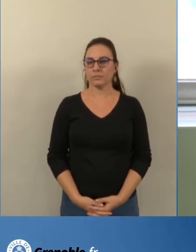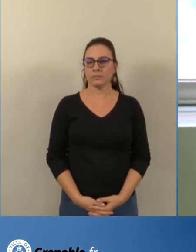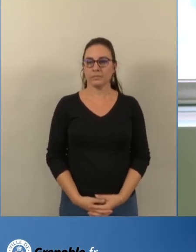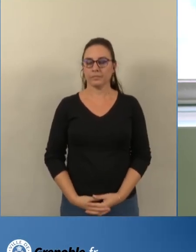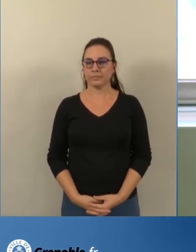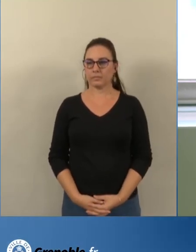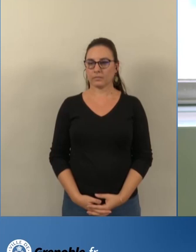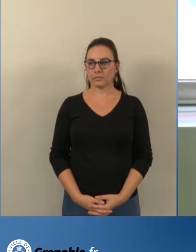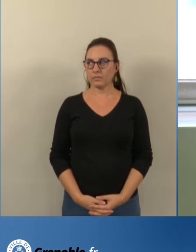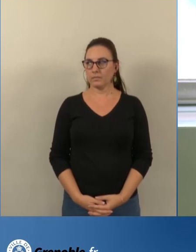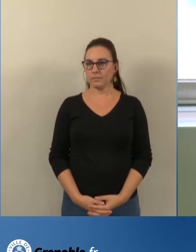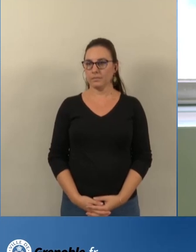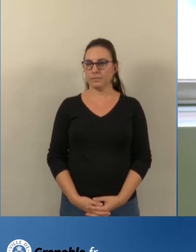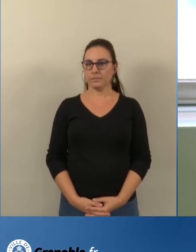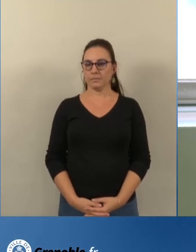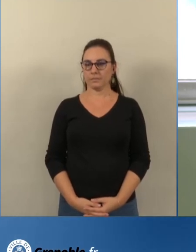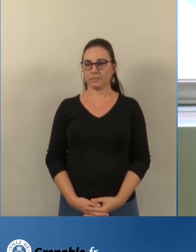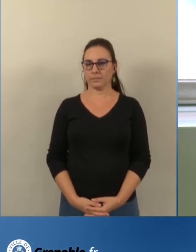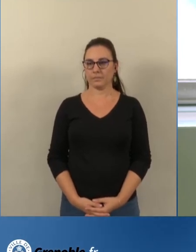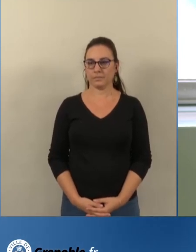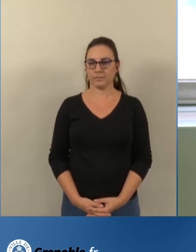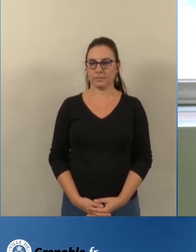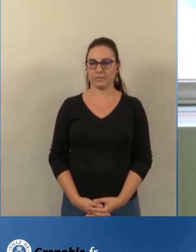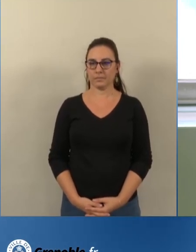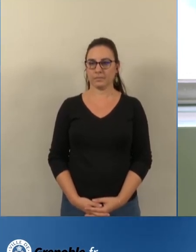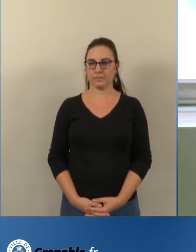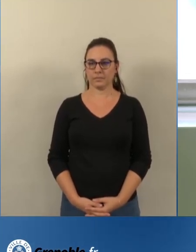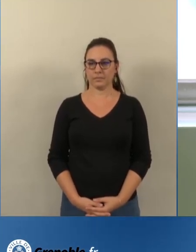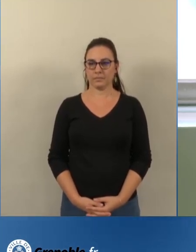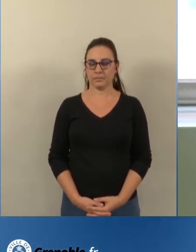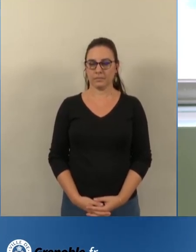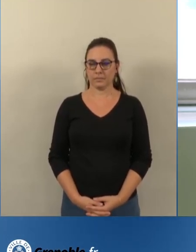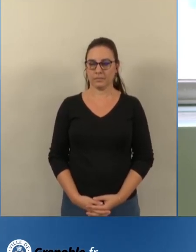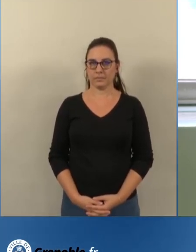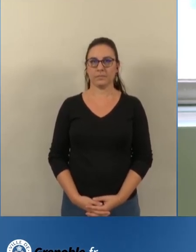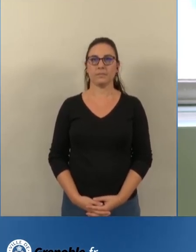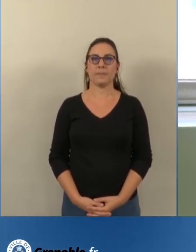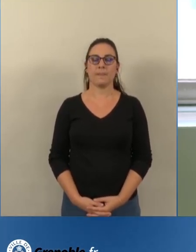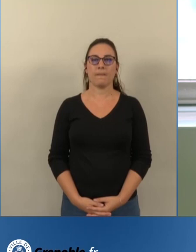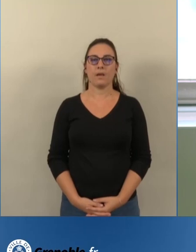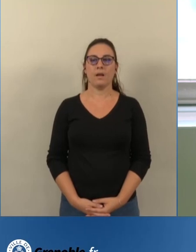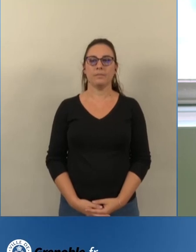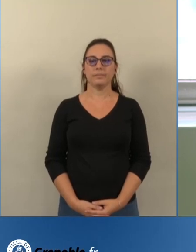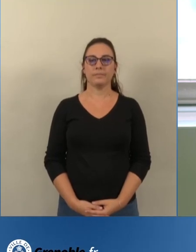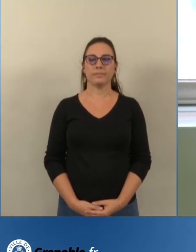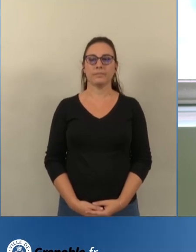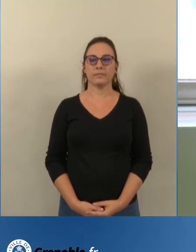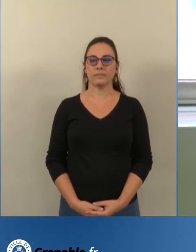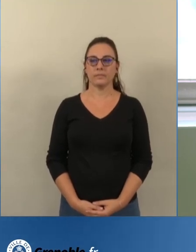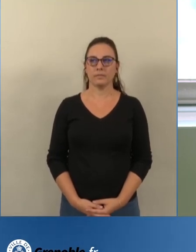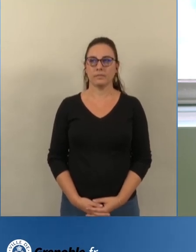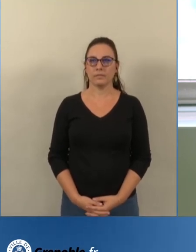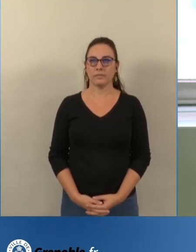Christine Garnier romain gentil Claus amfast Pierre-André